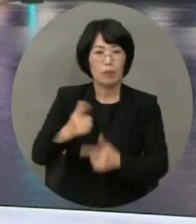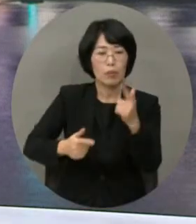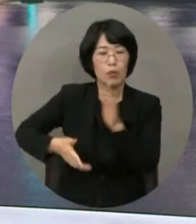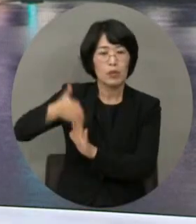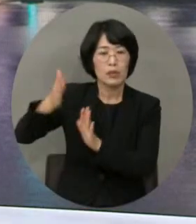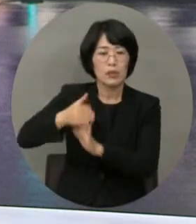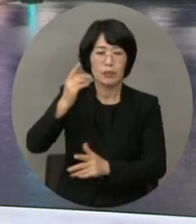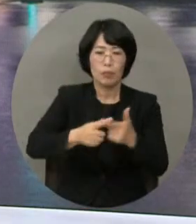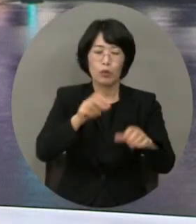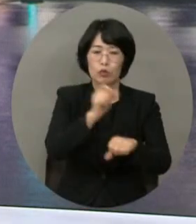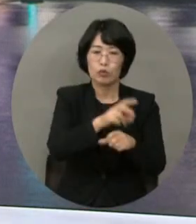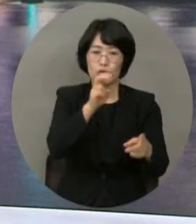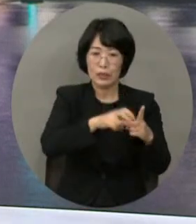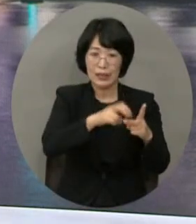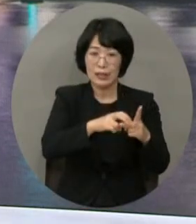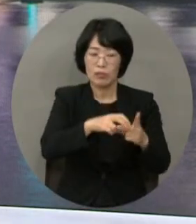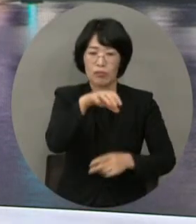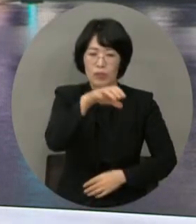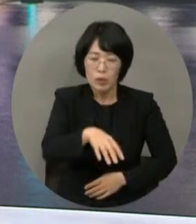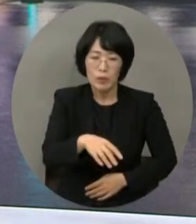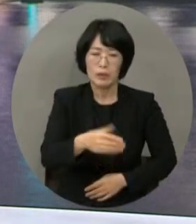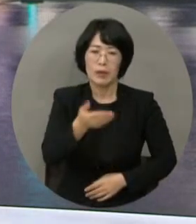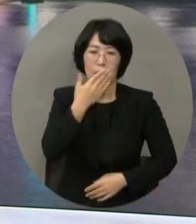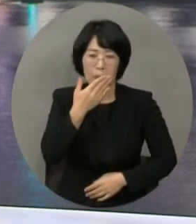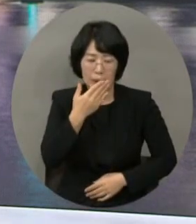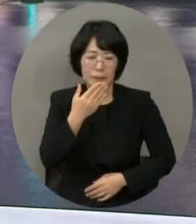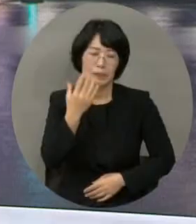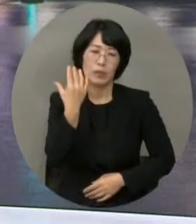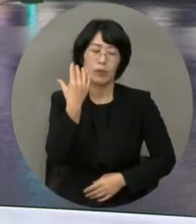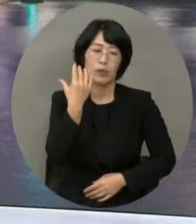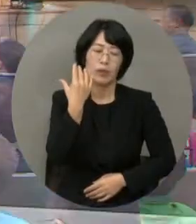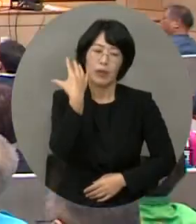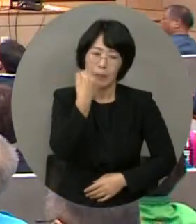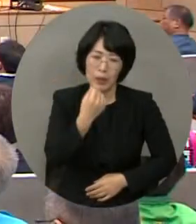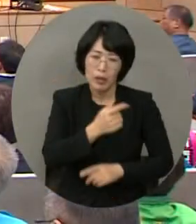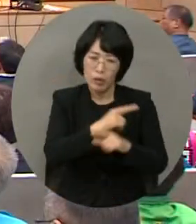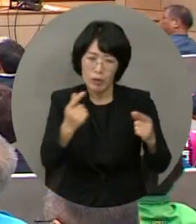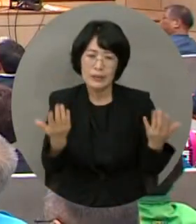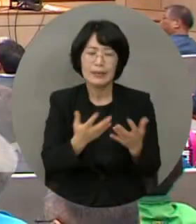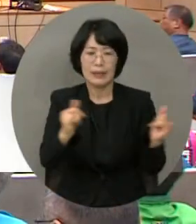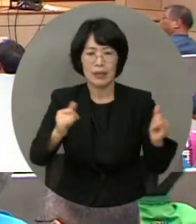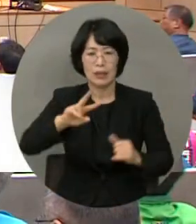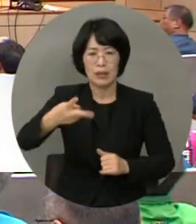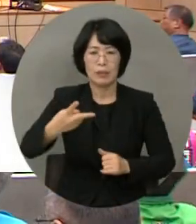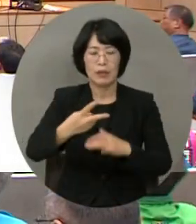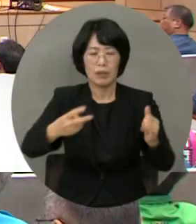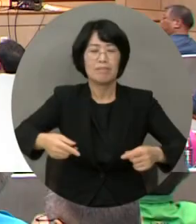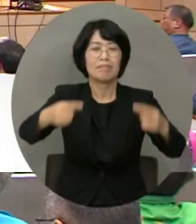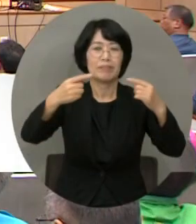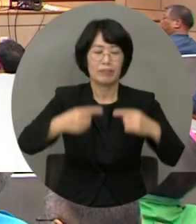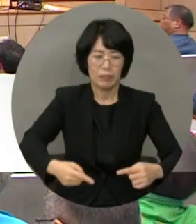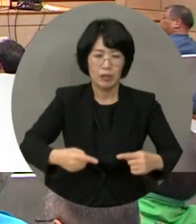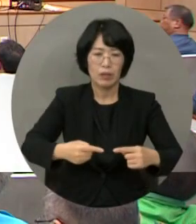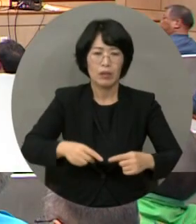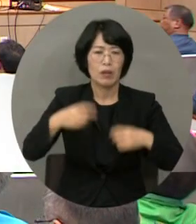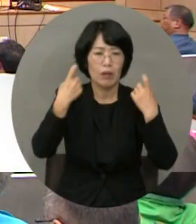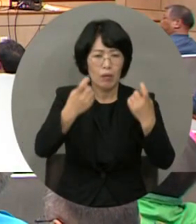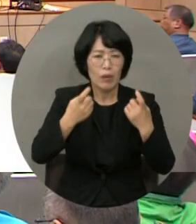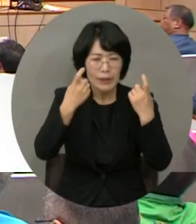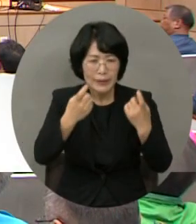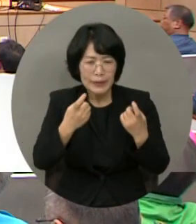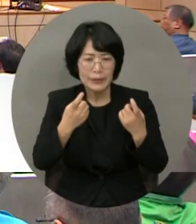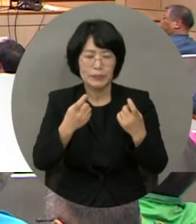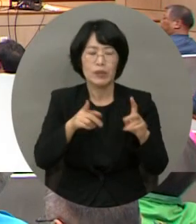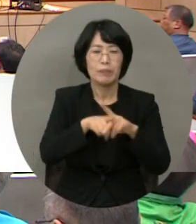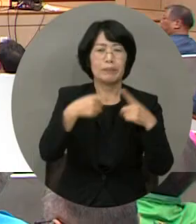목포시는 목포축구센터 대강당에서 음식, 숙박 등 관광업소 종사자 200여 명이 참석하는 가운데 관광